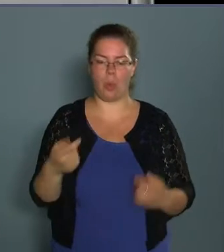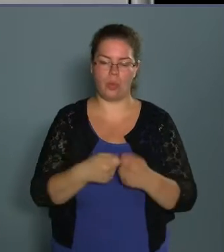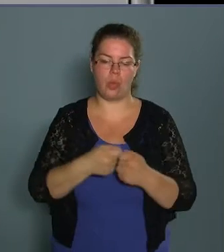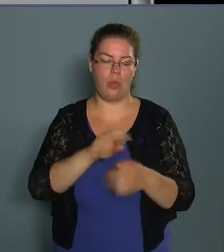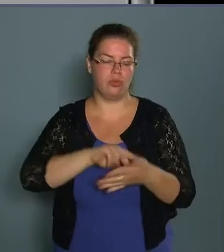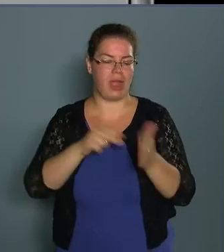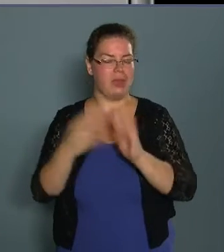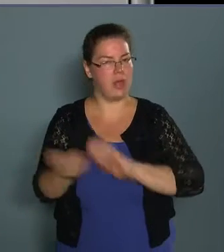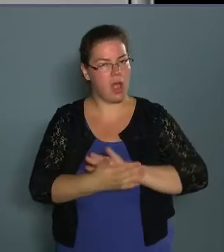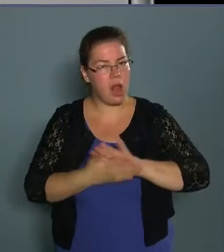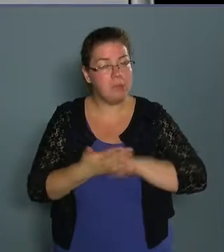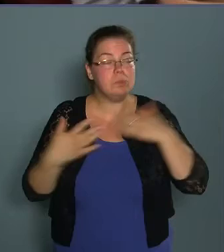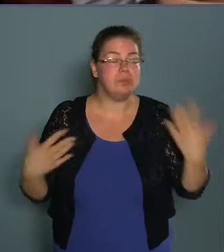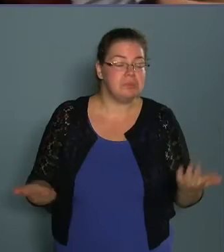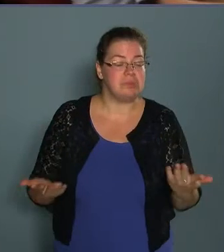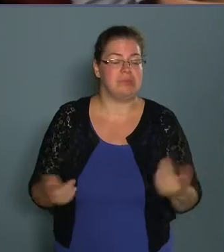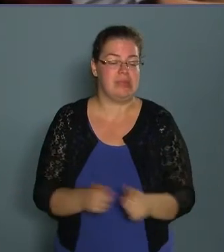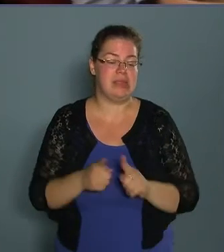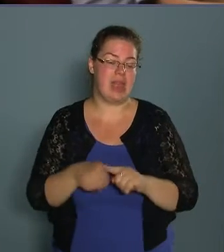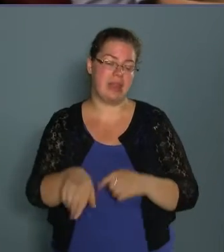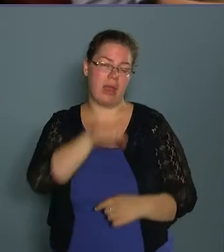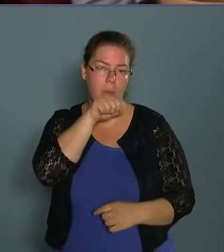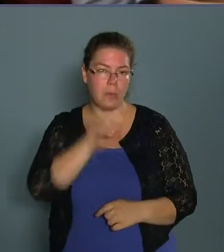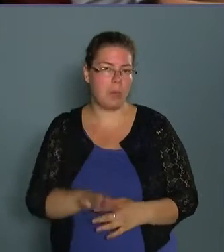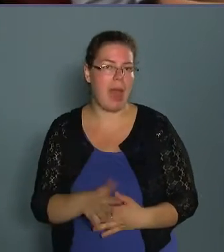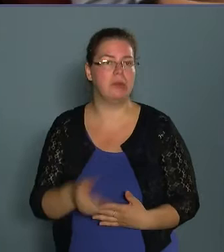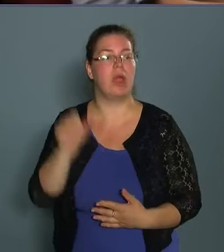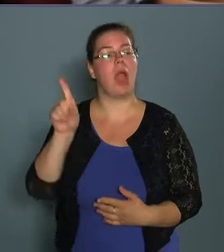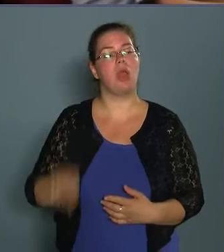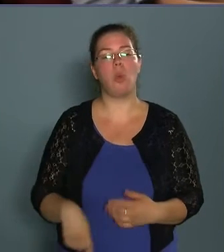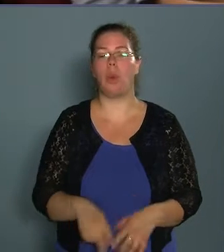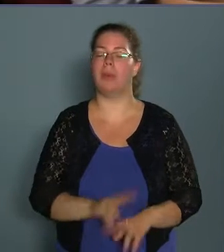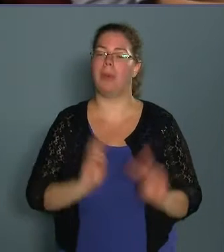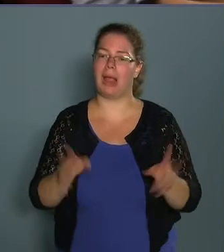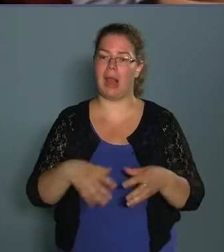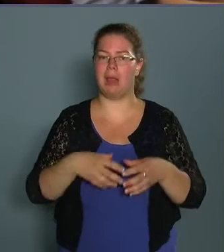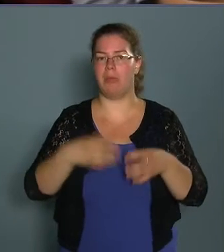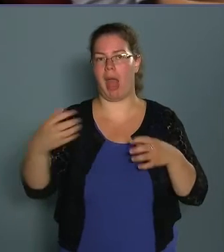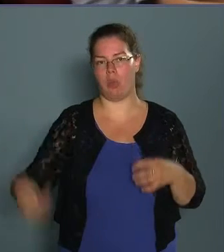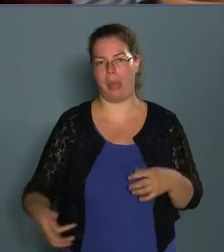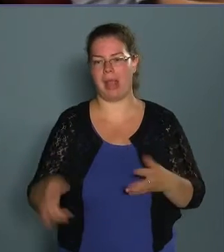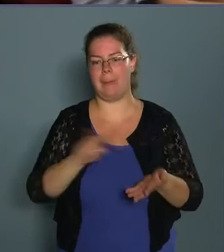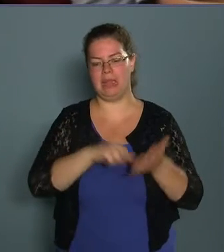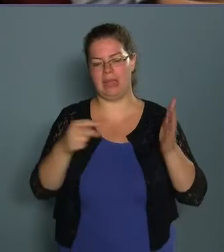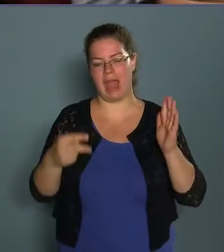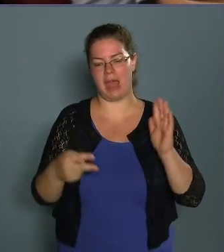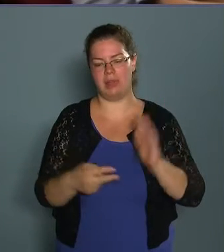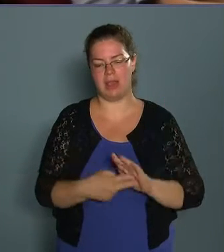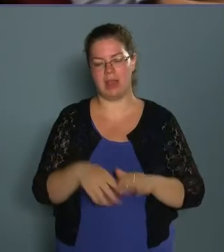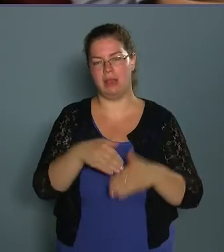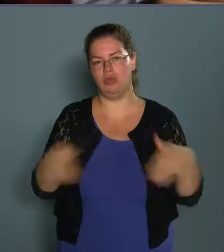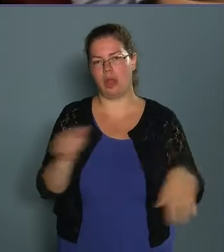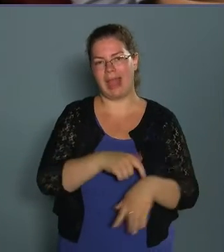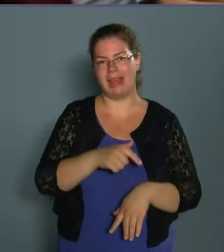tervek alapján. Na, úgyhogy ennek köszönhetően egy hónappal még meg kellett hosszabbítanunk a terveztetésnek